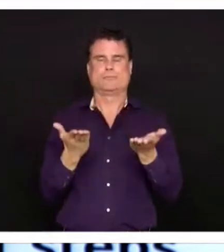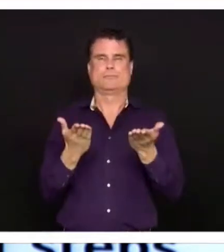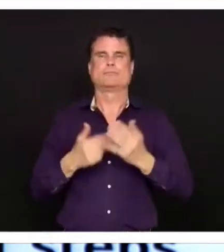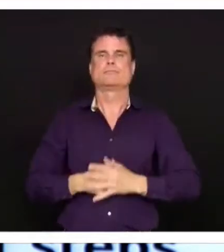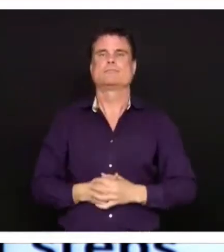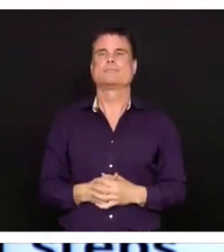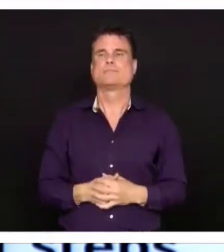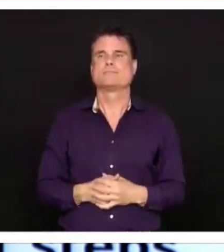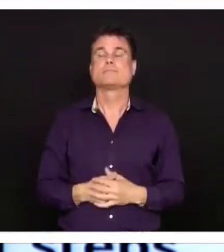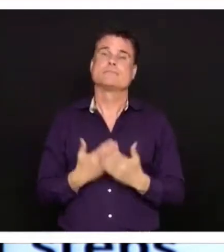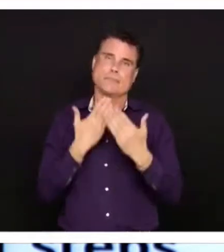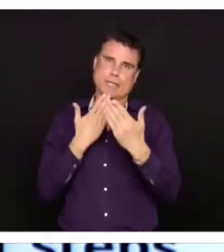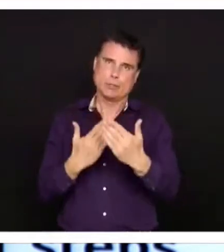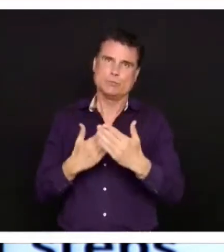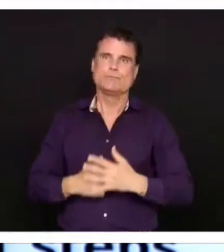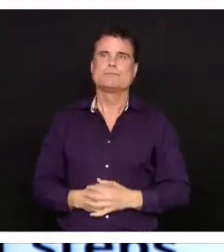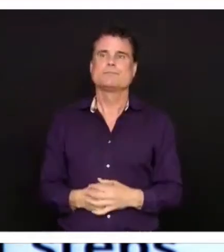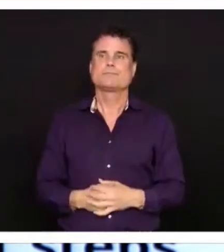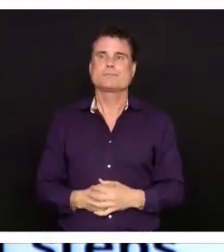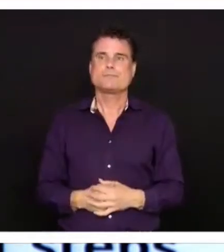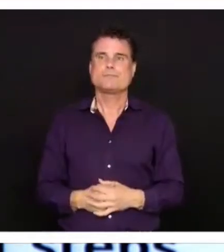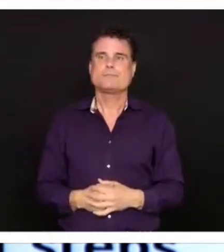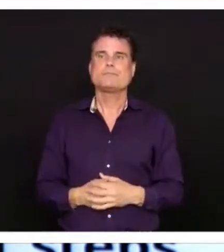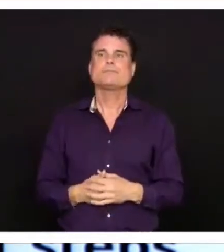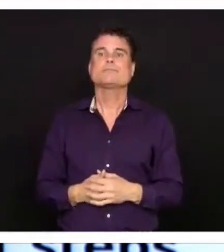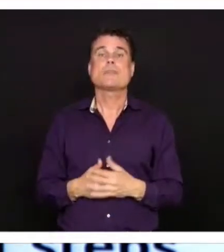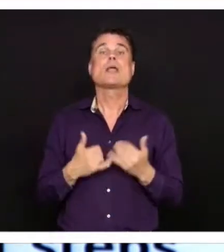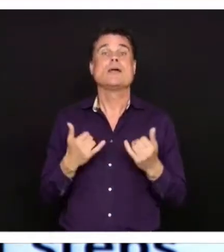monde en Colombie-Britannique continue de pratiquer la